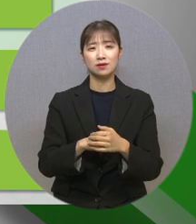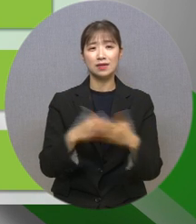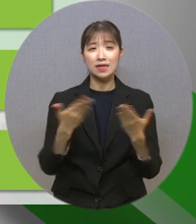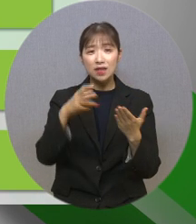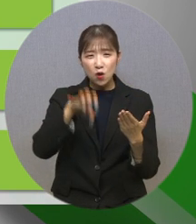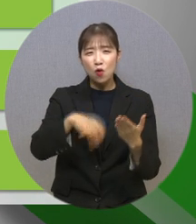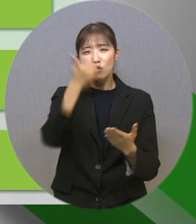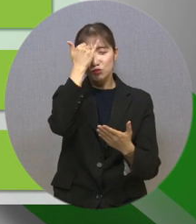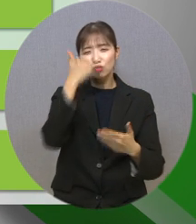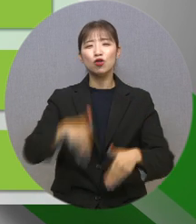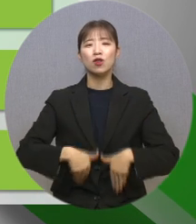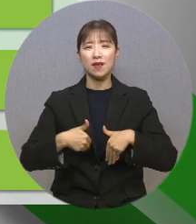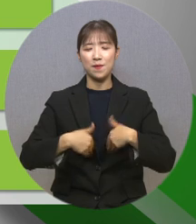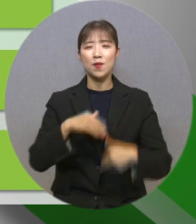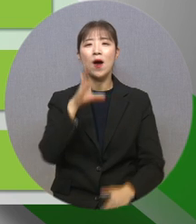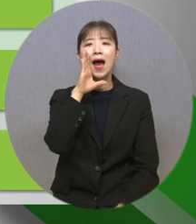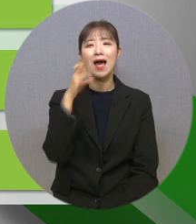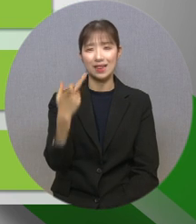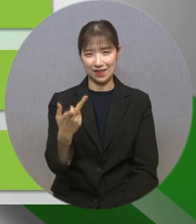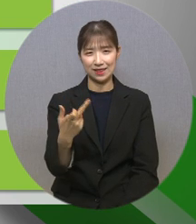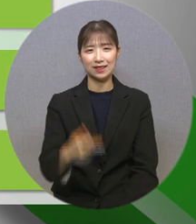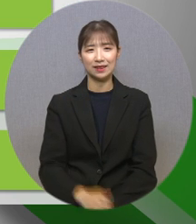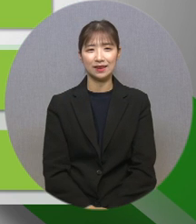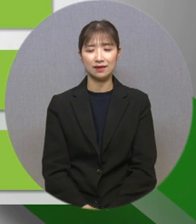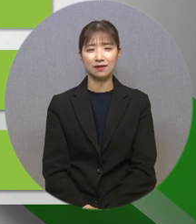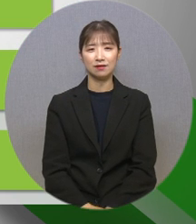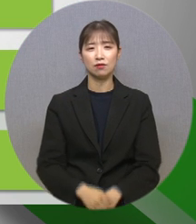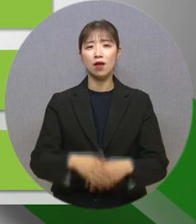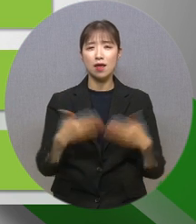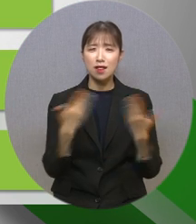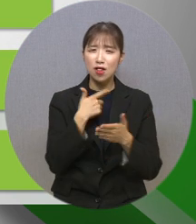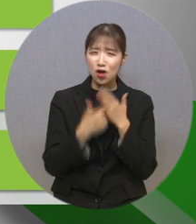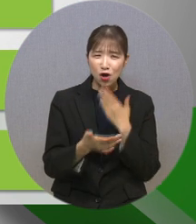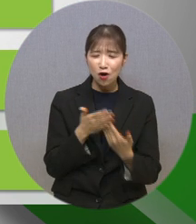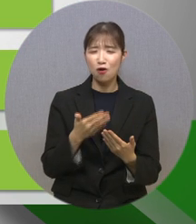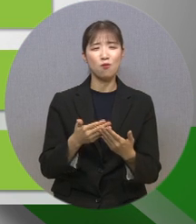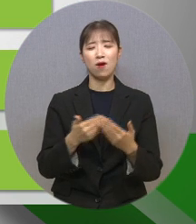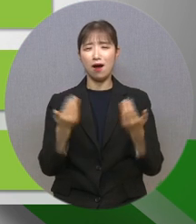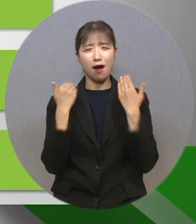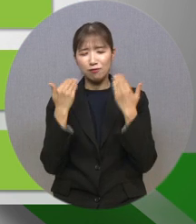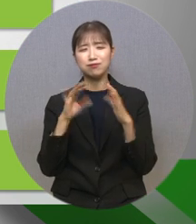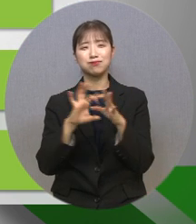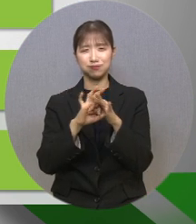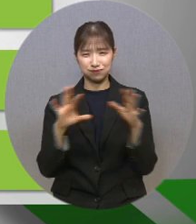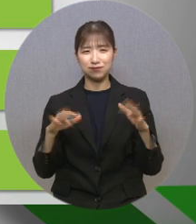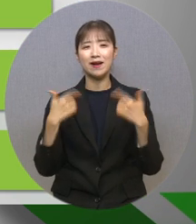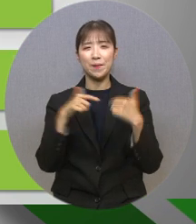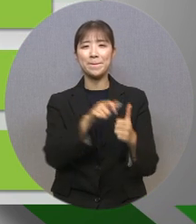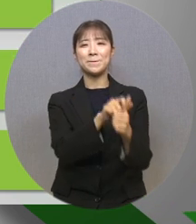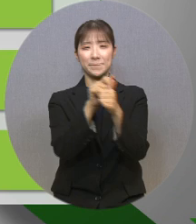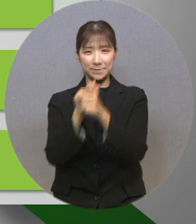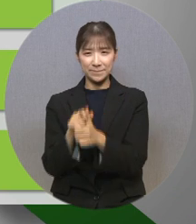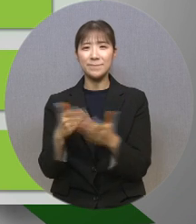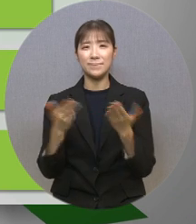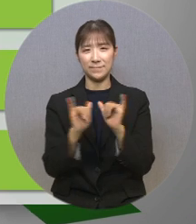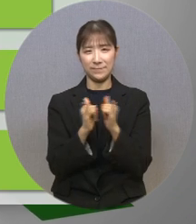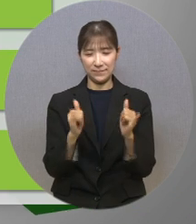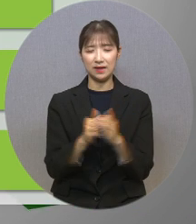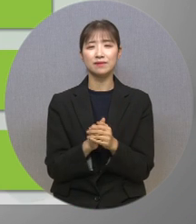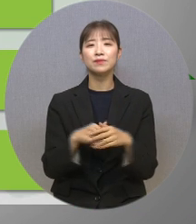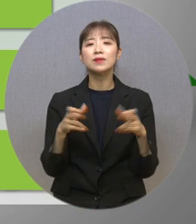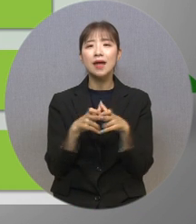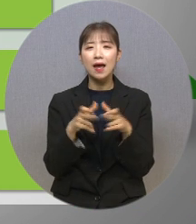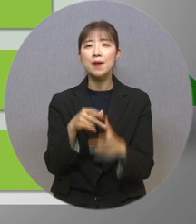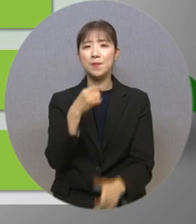근무지는 충청남도 아산시입니다. 경력과 학력은 무관하며 상용직을 채용합니다. 장애인만